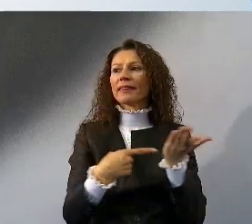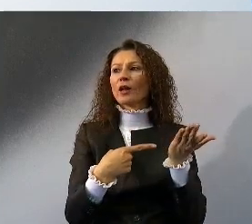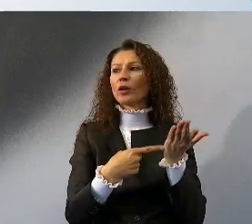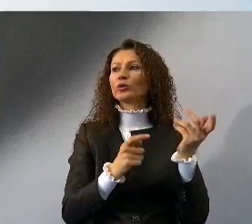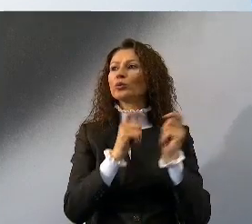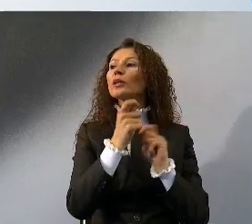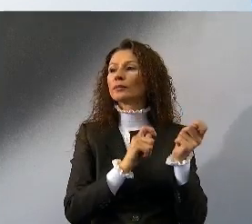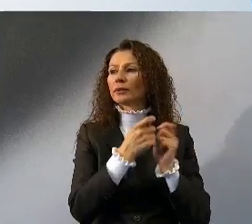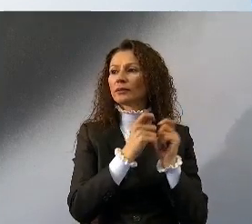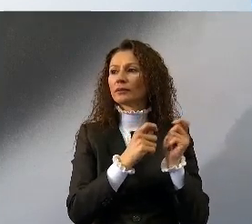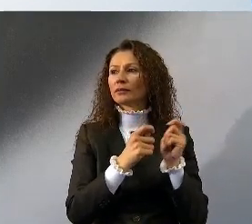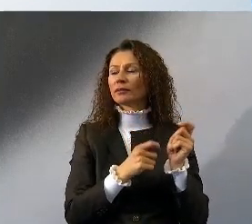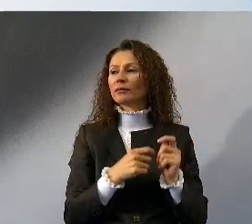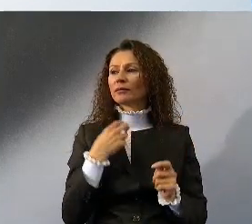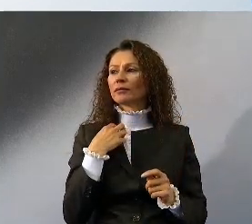kullanımı.